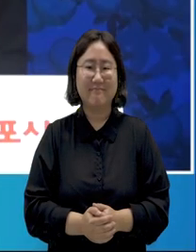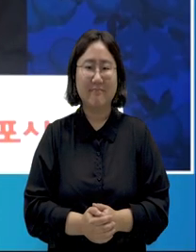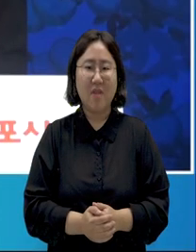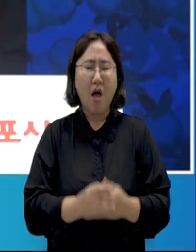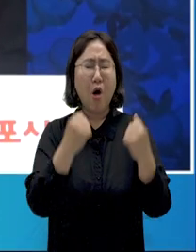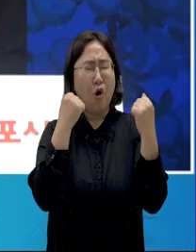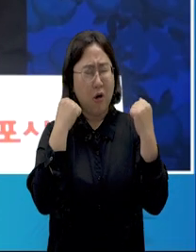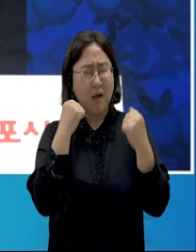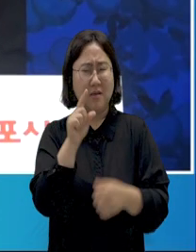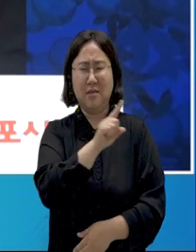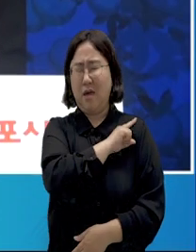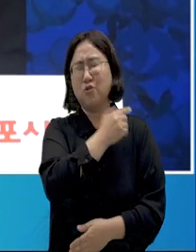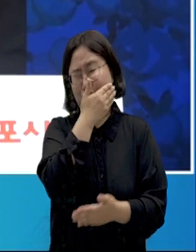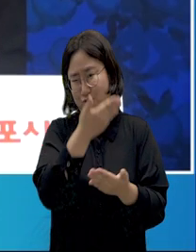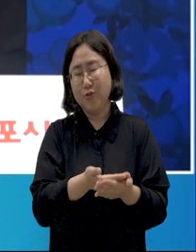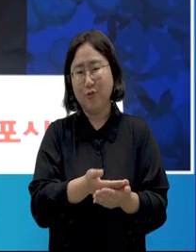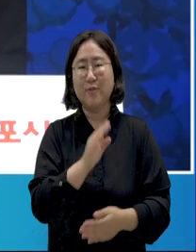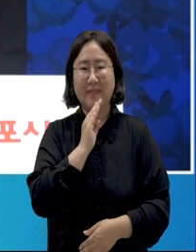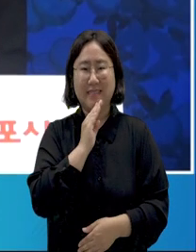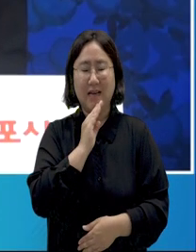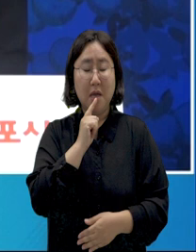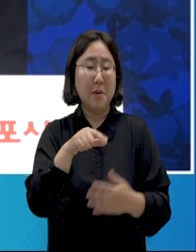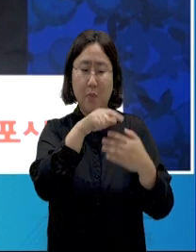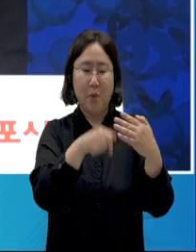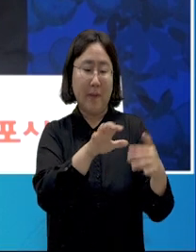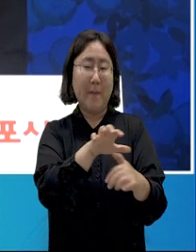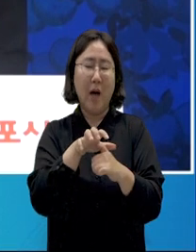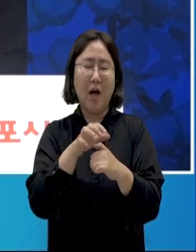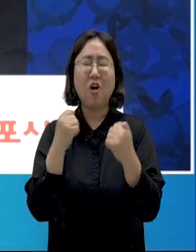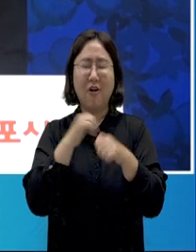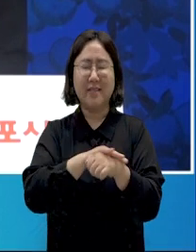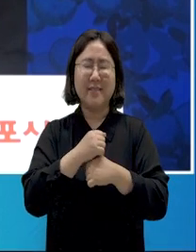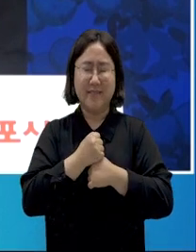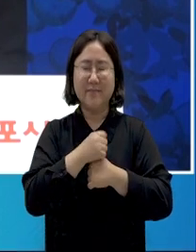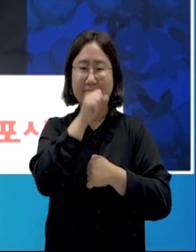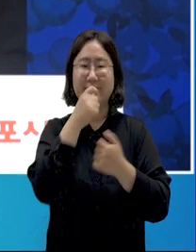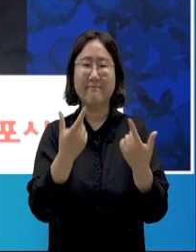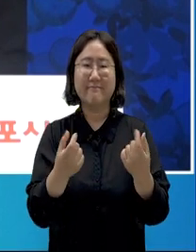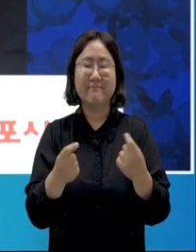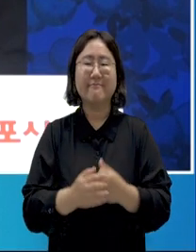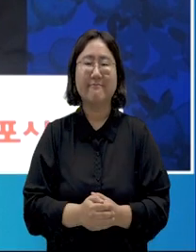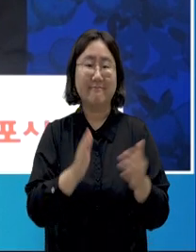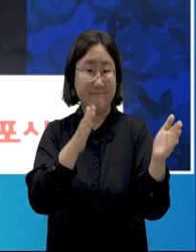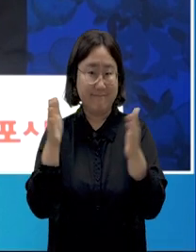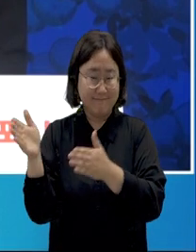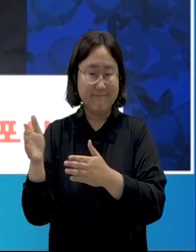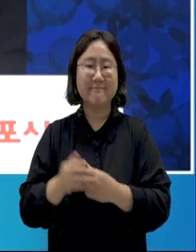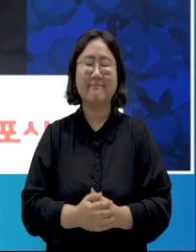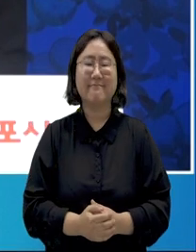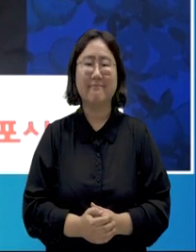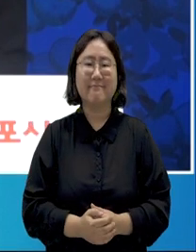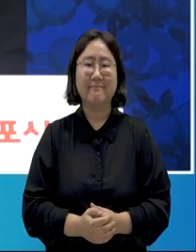네, 건강보다 중요한 게 또 어디 있겠습니까? 이런 프로그램들을 잘 활용해서 건강 잘 지켰으면 좋겠고요. 계속해서 다음 소식도